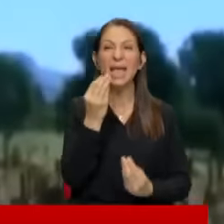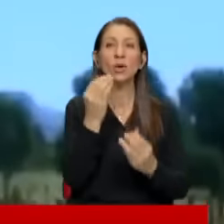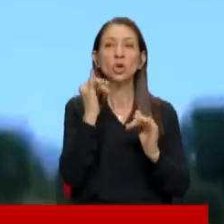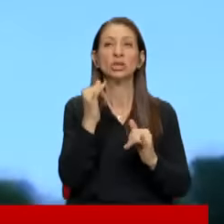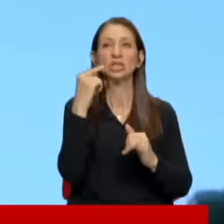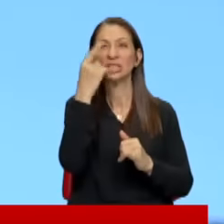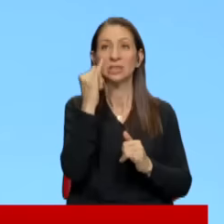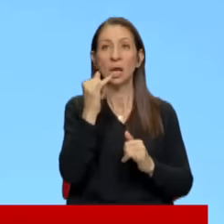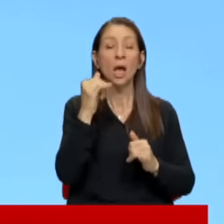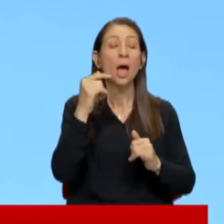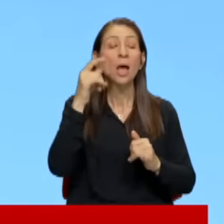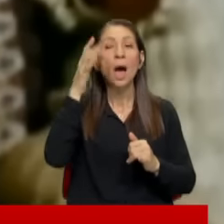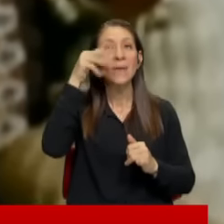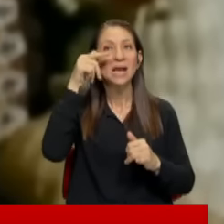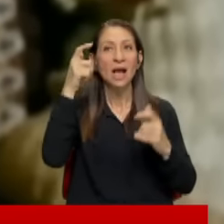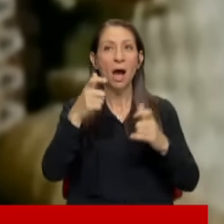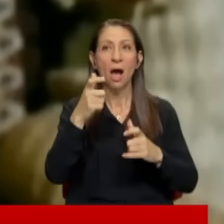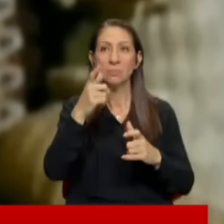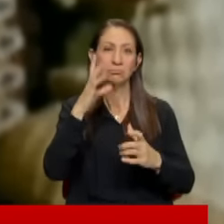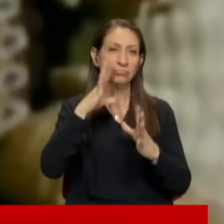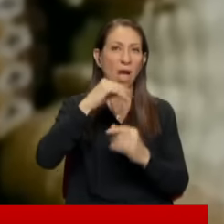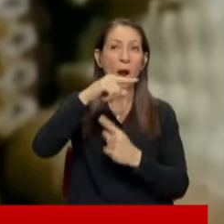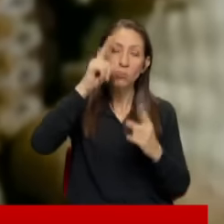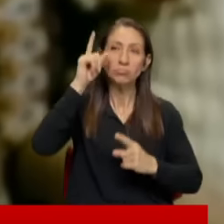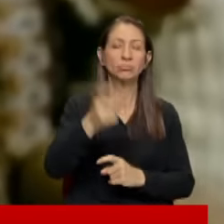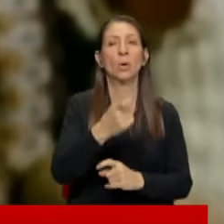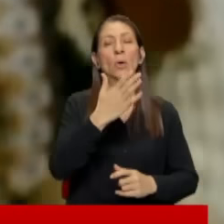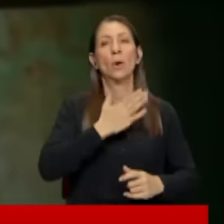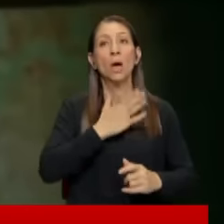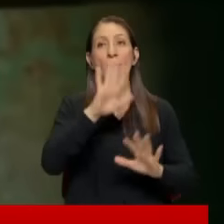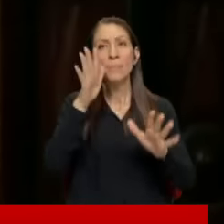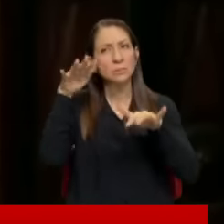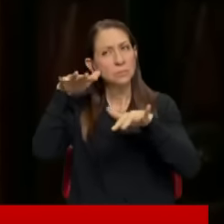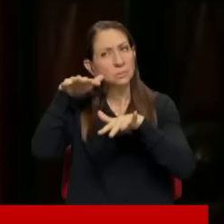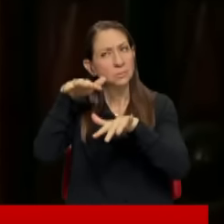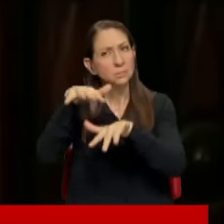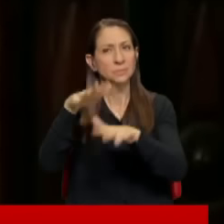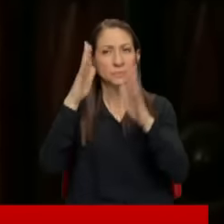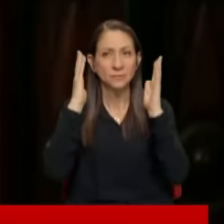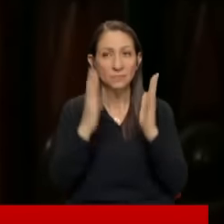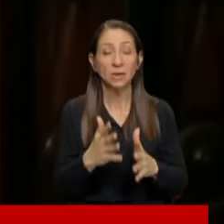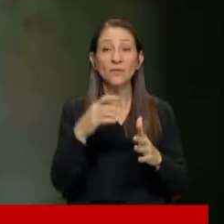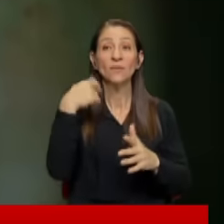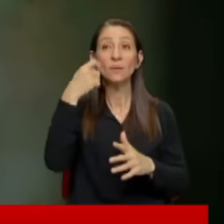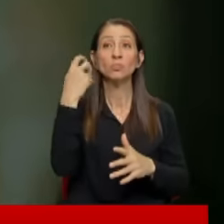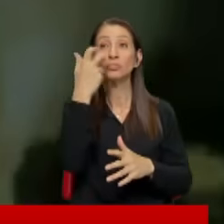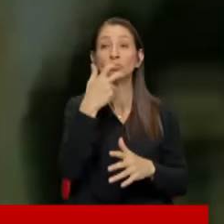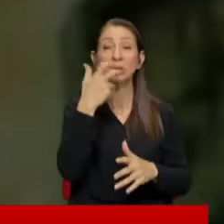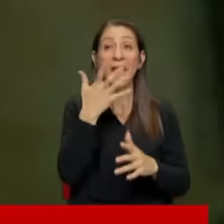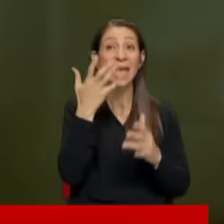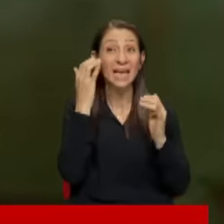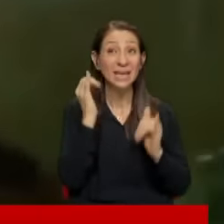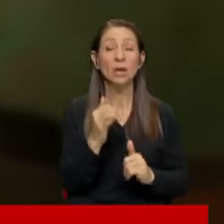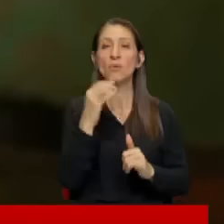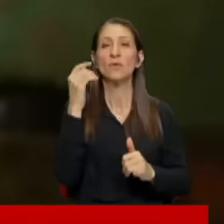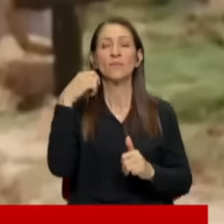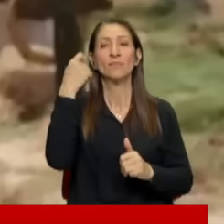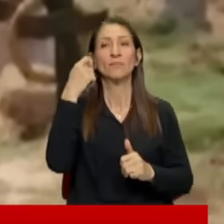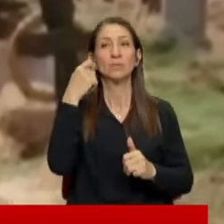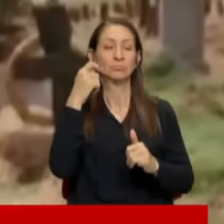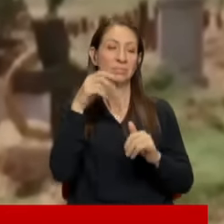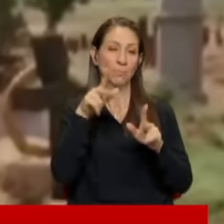Çirkin'deki rolüyle Hollywood aradığı kahramanla kavuşmuştu. Tüm dünyada büyük bir hayran kitlesi oluşturdu. Filmin müziği de en az film kadar ünlü